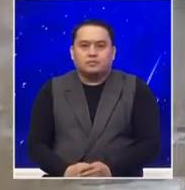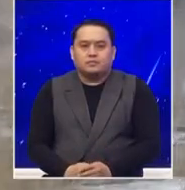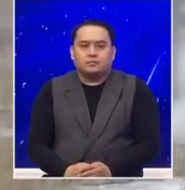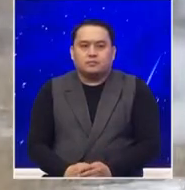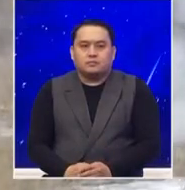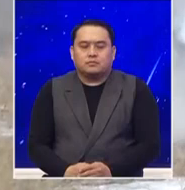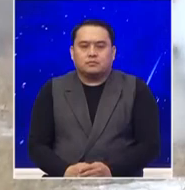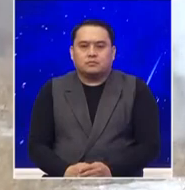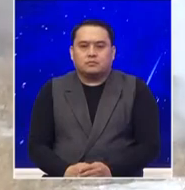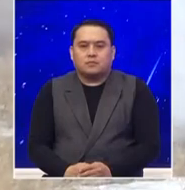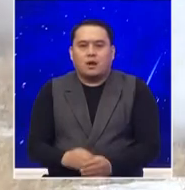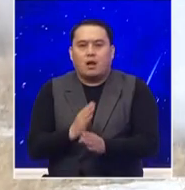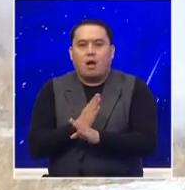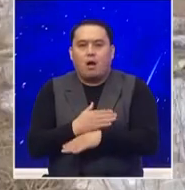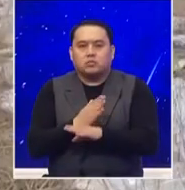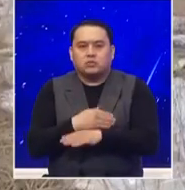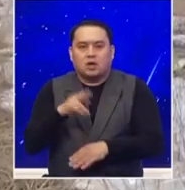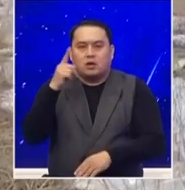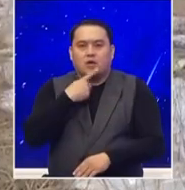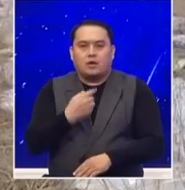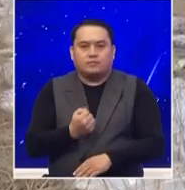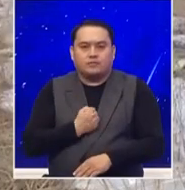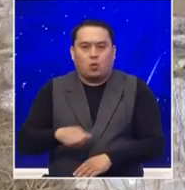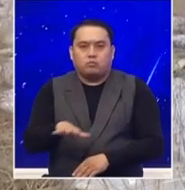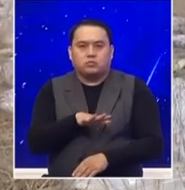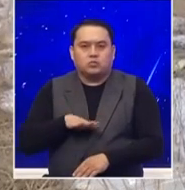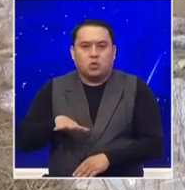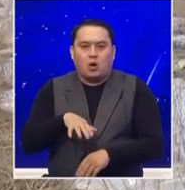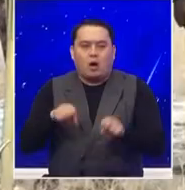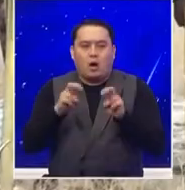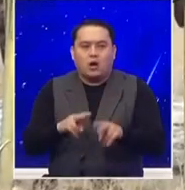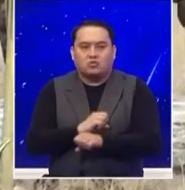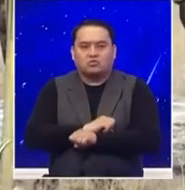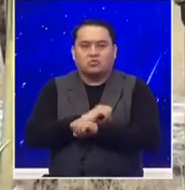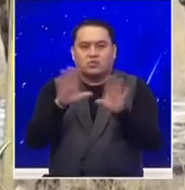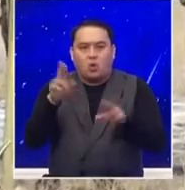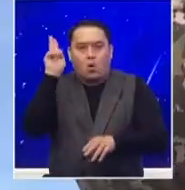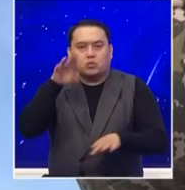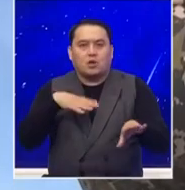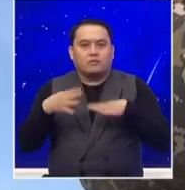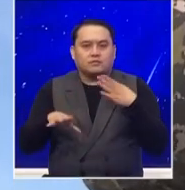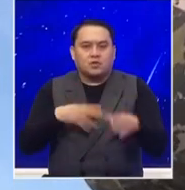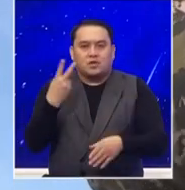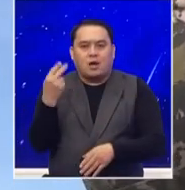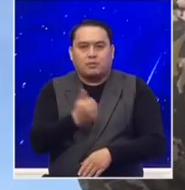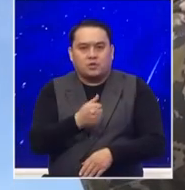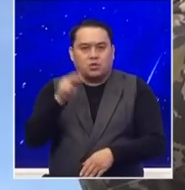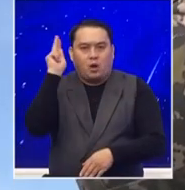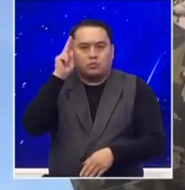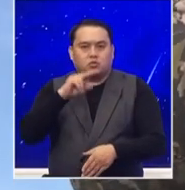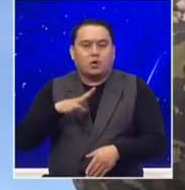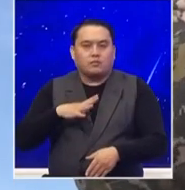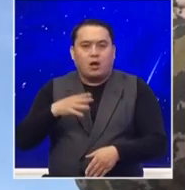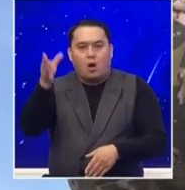Бұл Қапшағайдағы 190-да 33 әскери бөлім полигоны. Мұнда саперлер жарылыс кезіндегі оқу жаттығуды 2 аптада меңгерді.